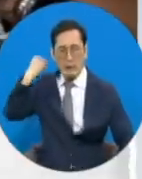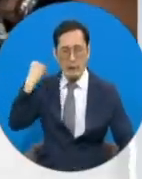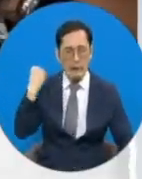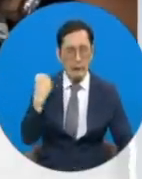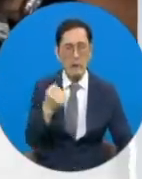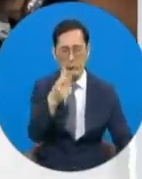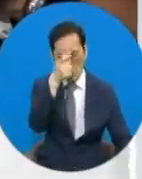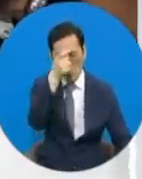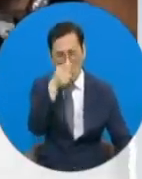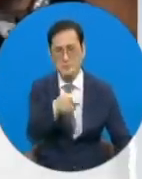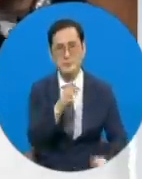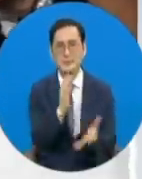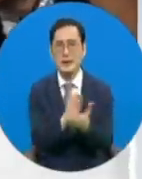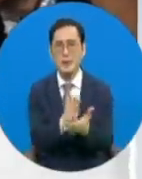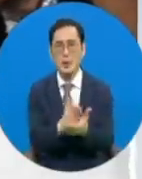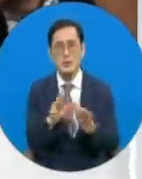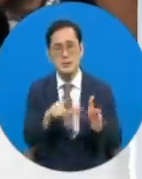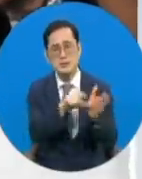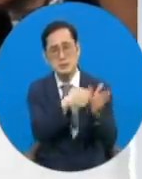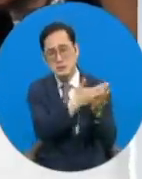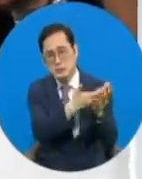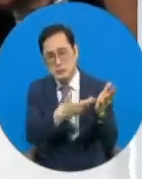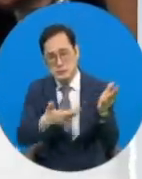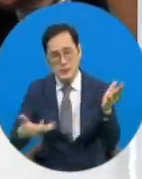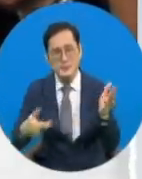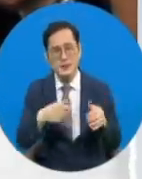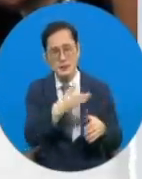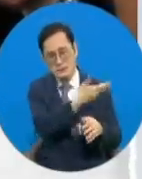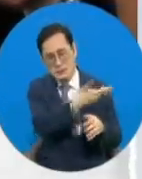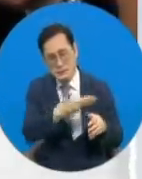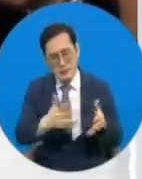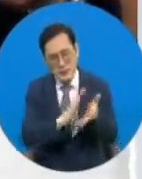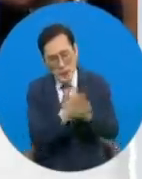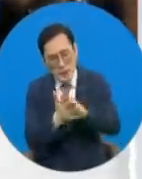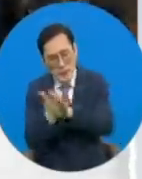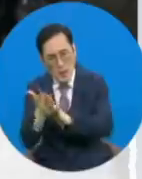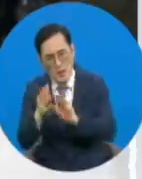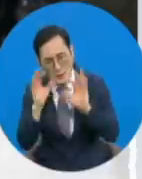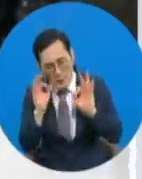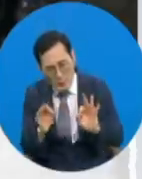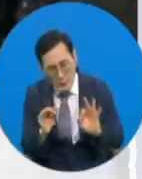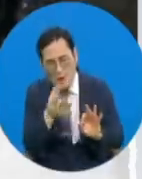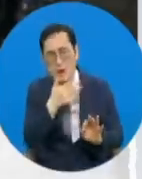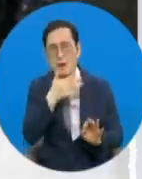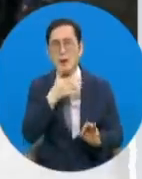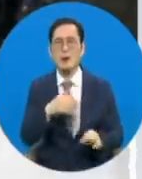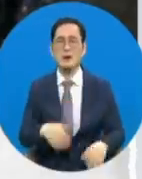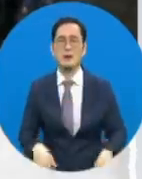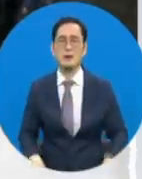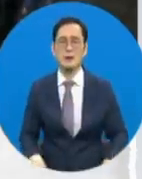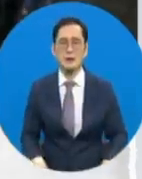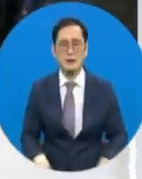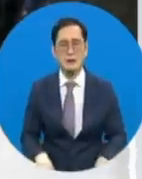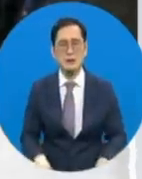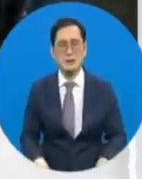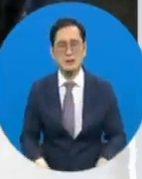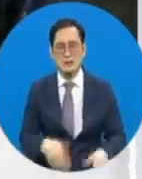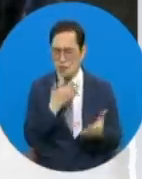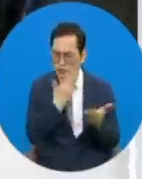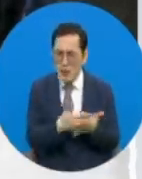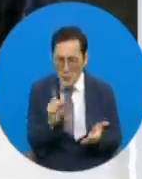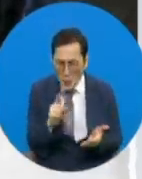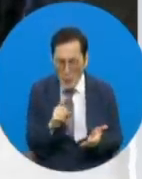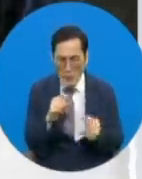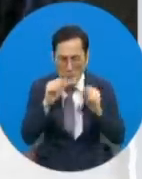변화에 맞춰서 무엇을 할 것인가를 고민해야 되는데 그런 일들 하나도 하지 않은 채로 지금까지 문제를 이어와서 여론의 직격탄을 맞게